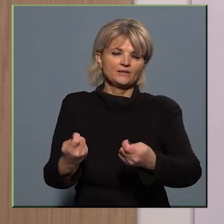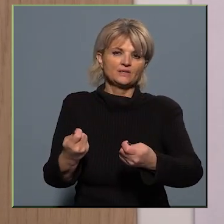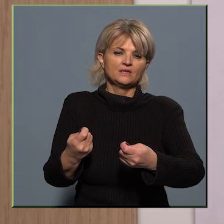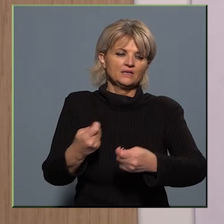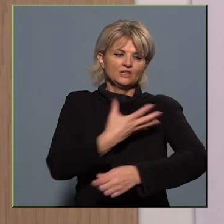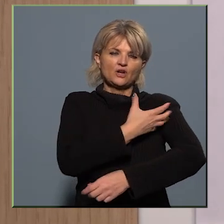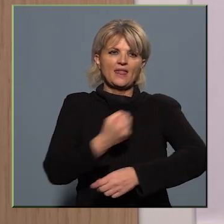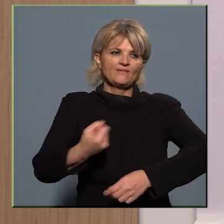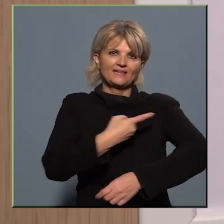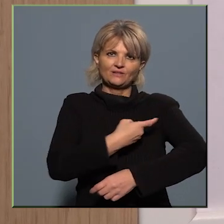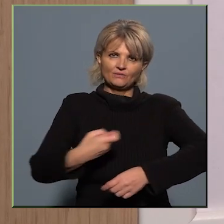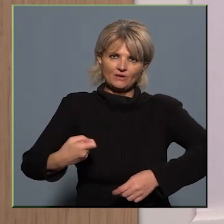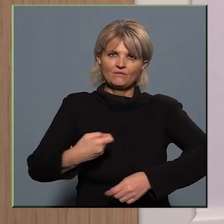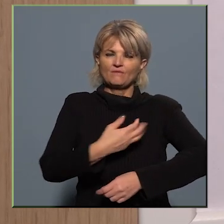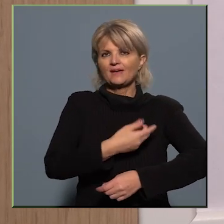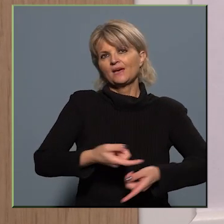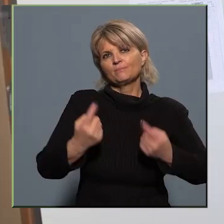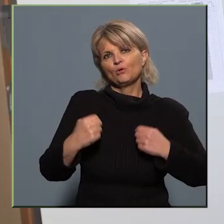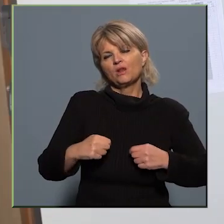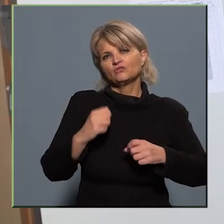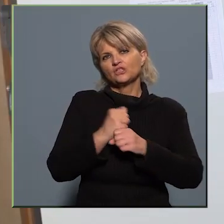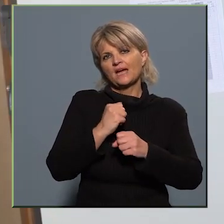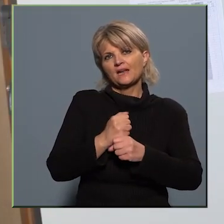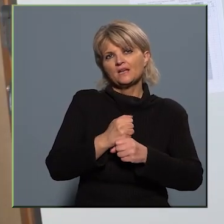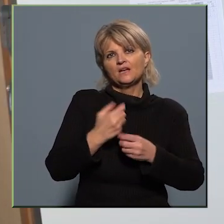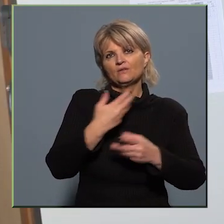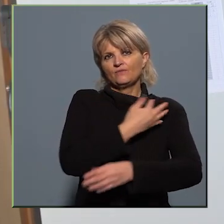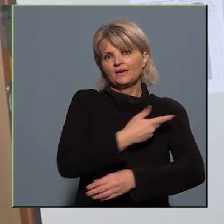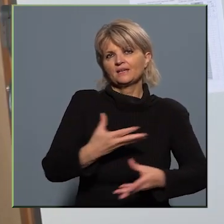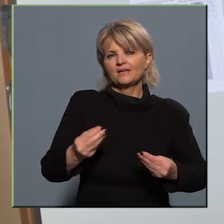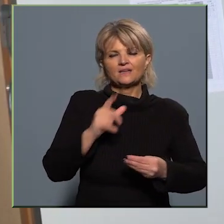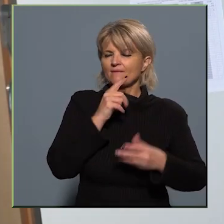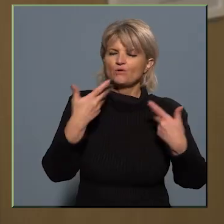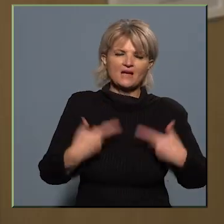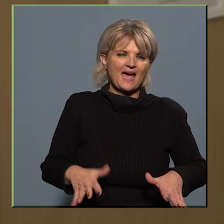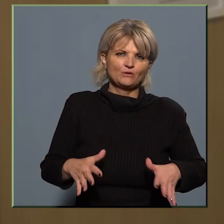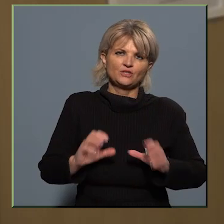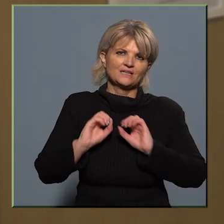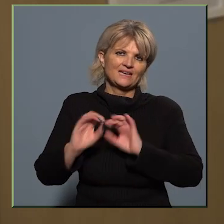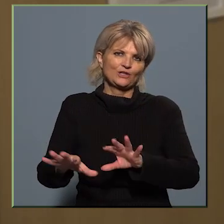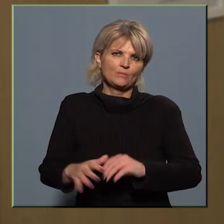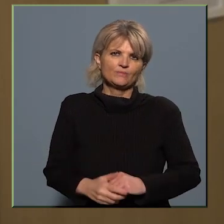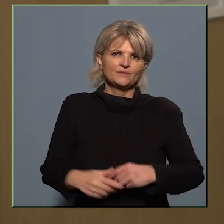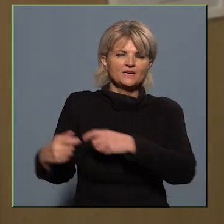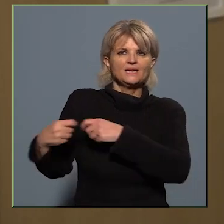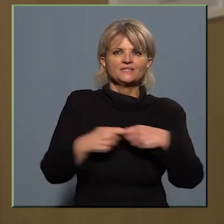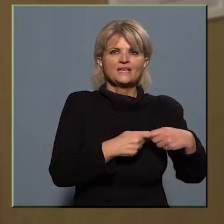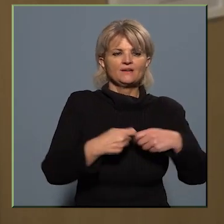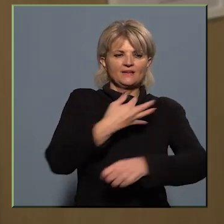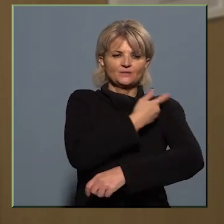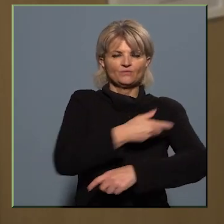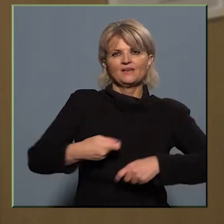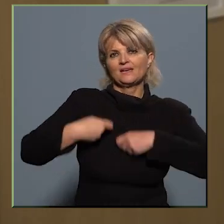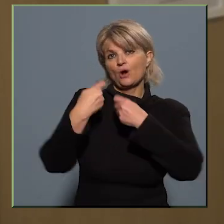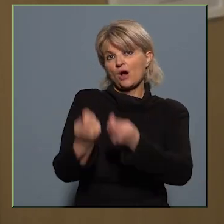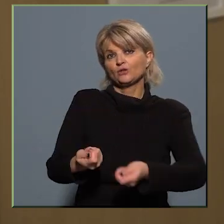levet véréből vérkészítmény készül, annak nem nagyon kell avval számolnia, hogy az kárba vészne. Szervezünk véradó napokat, és ezt a lehető